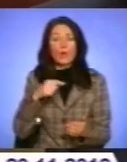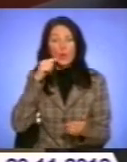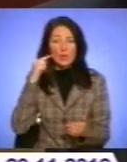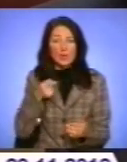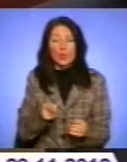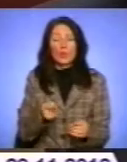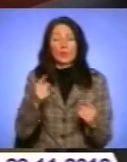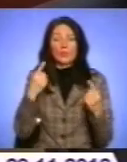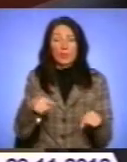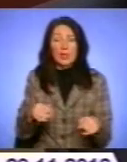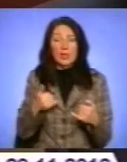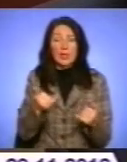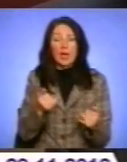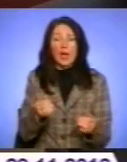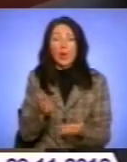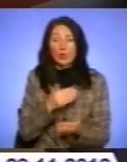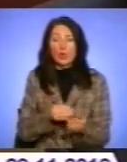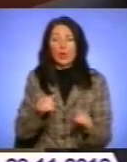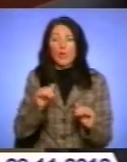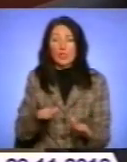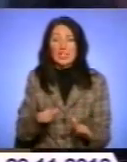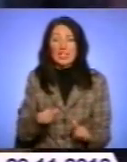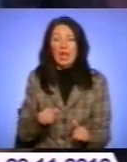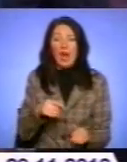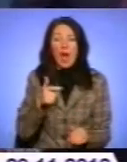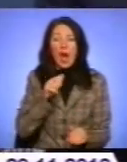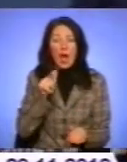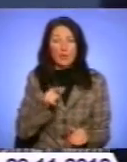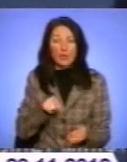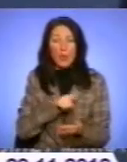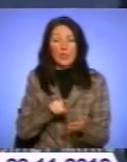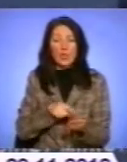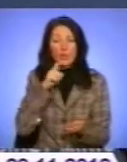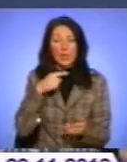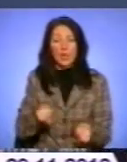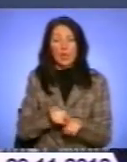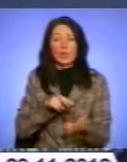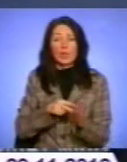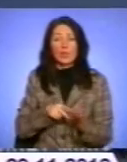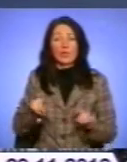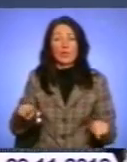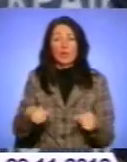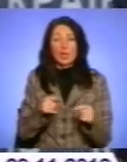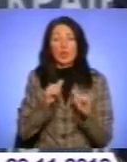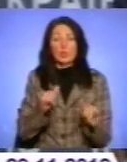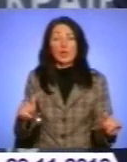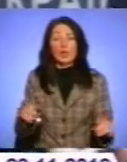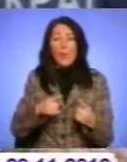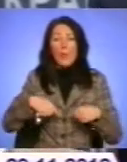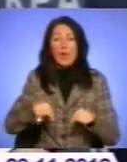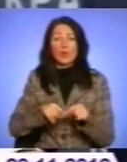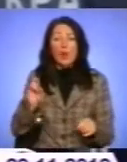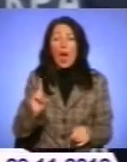для остаточного вирішування газового питання для України. Також у планах урядовців створити розвинуту мережу аеропортів із сучасною